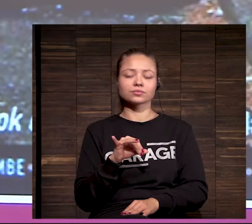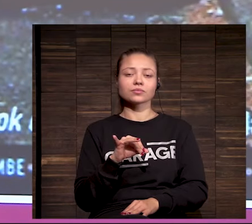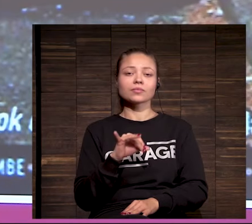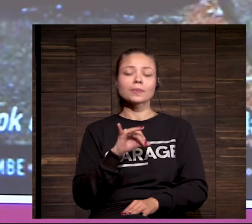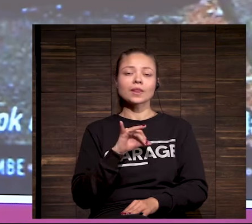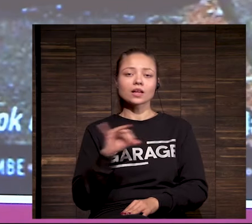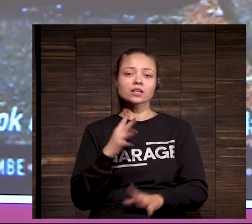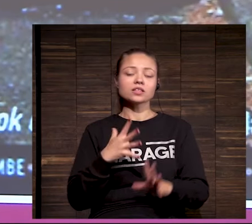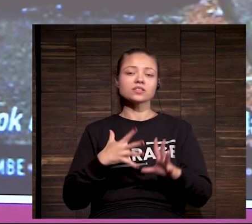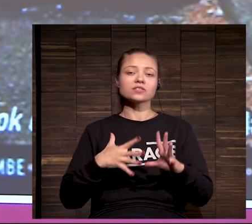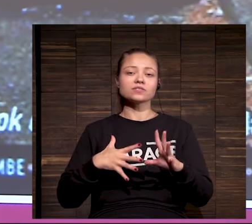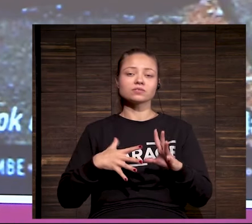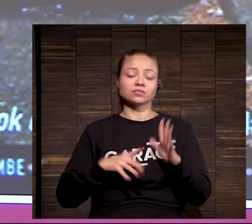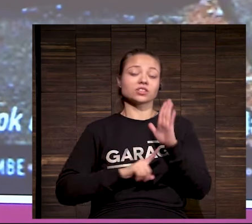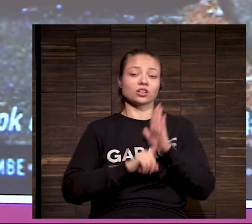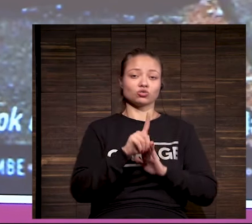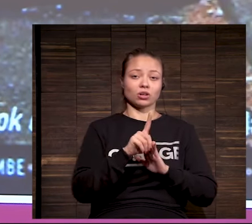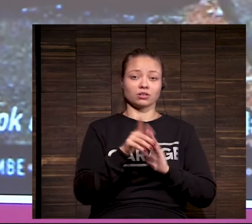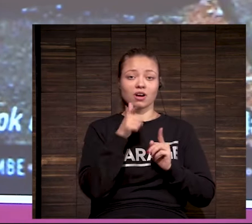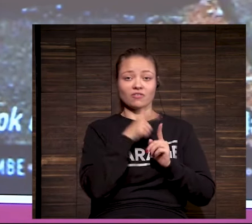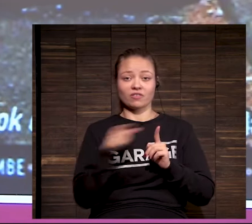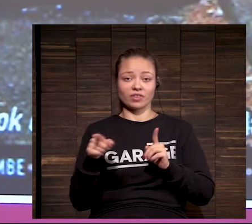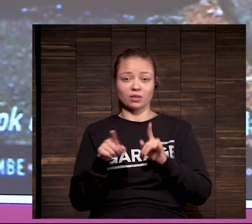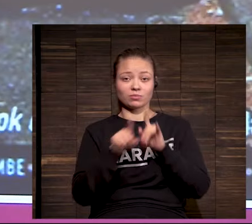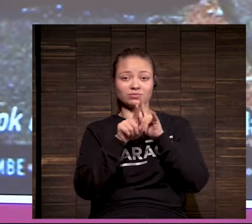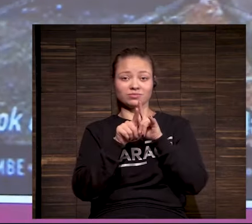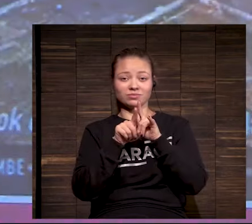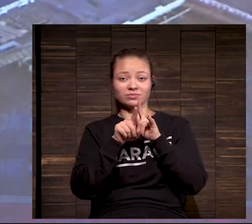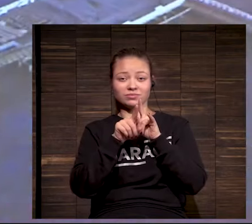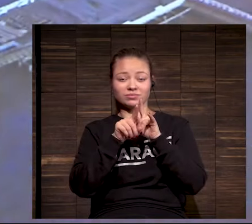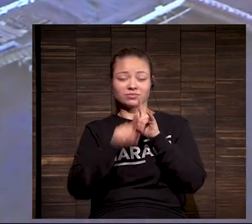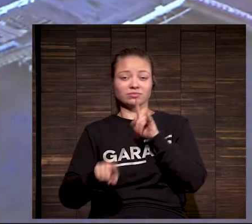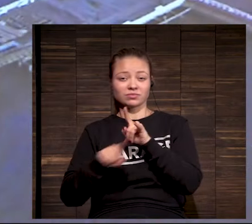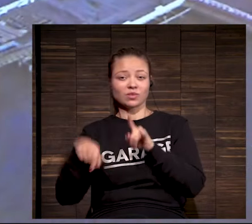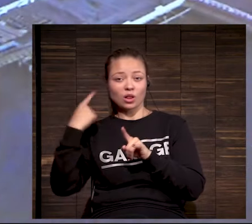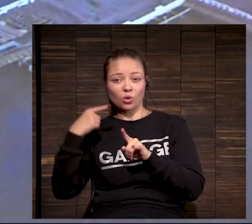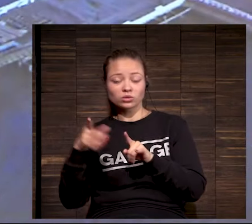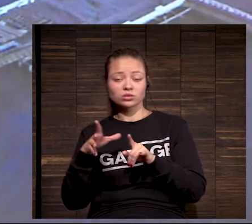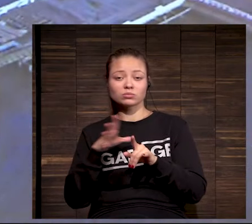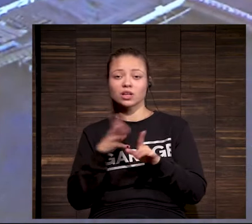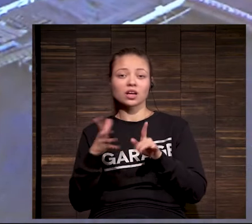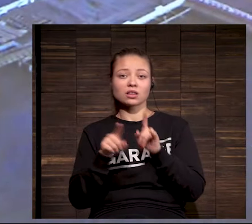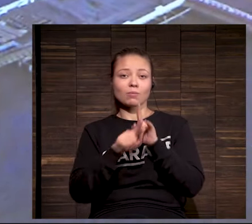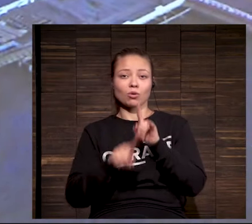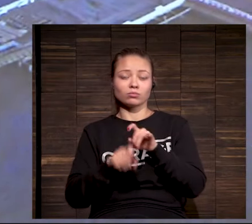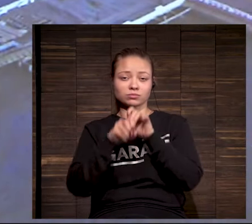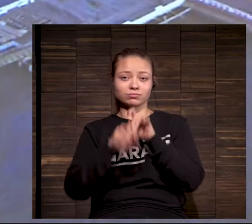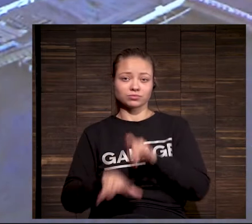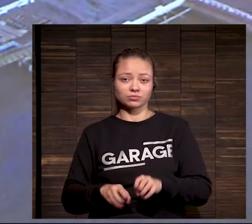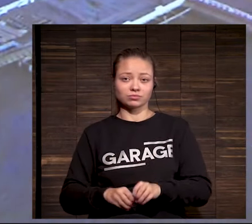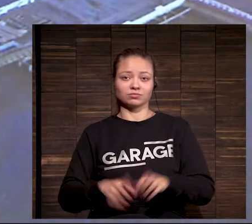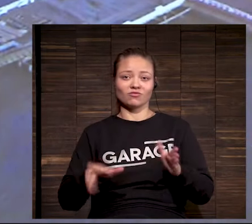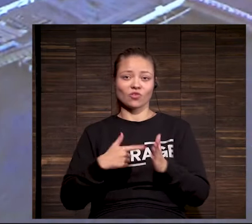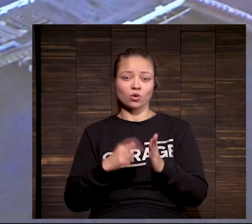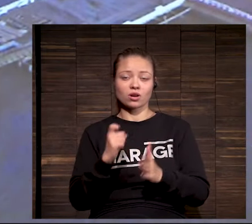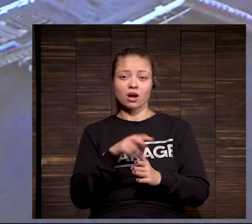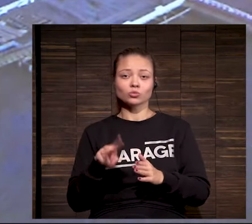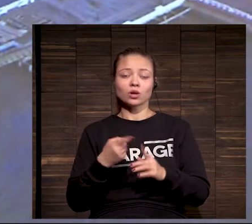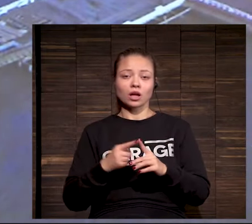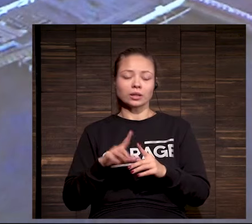все сначала во время налета на лондон были сброшены некоторые бомбы на х а потому что hal по стратегическим